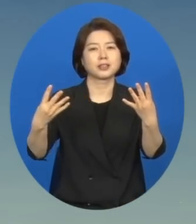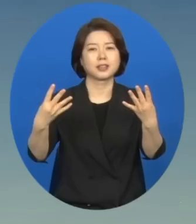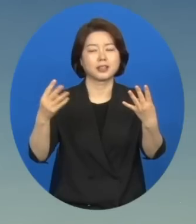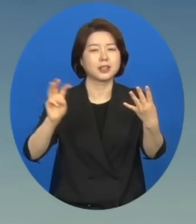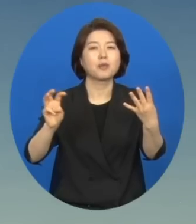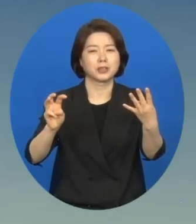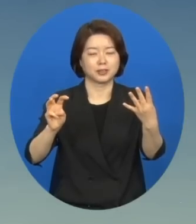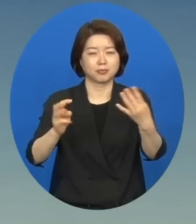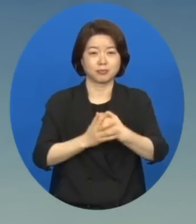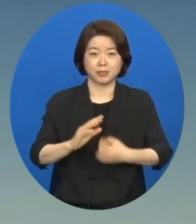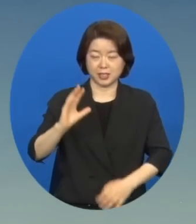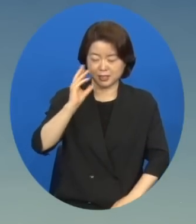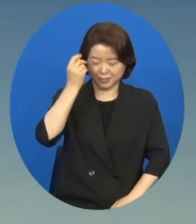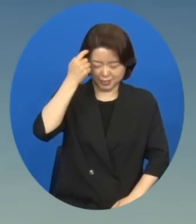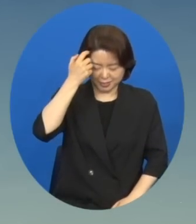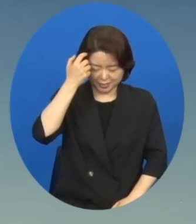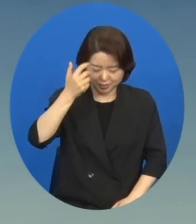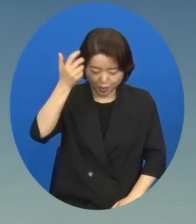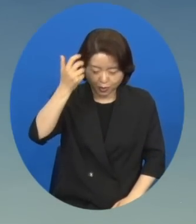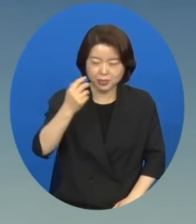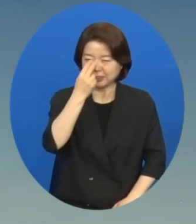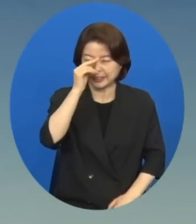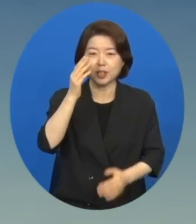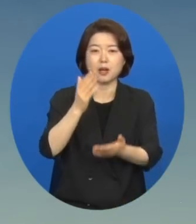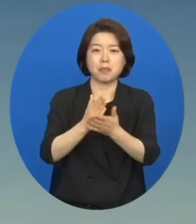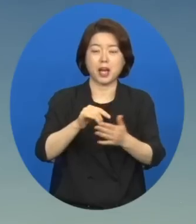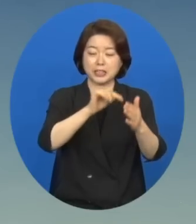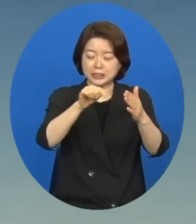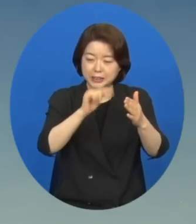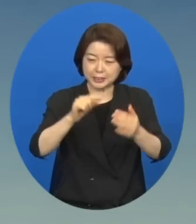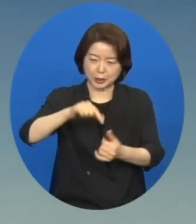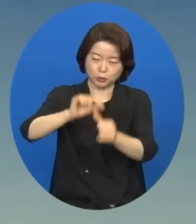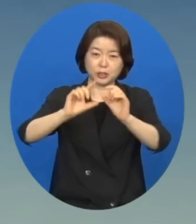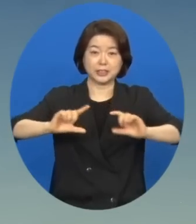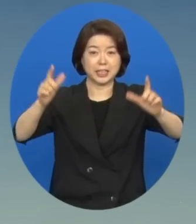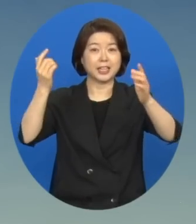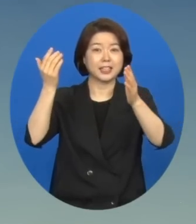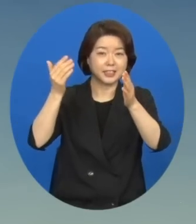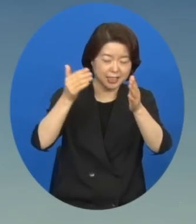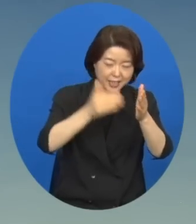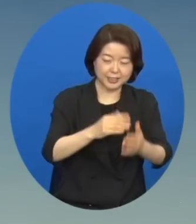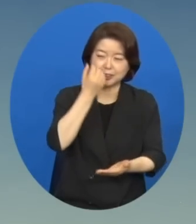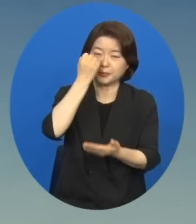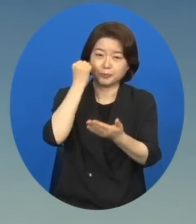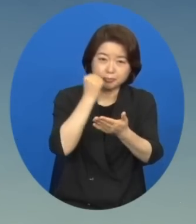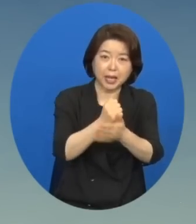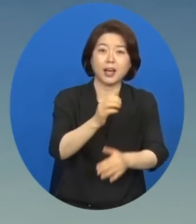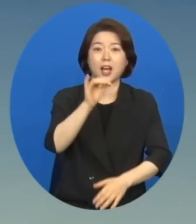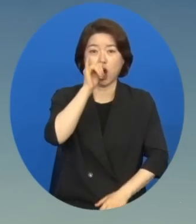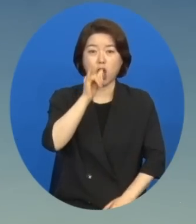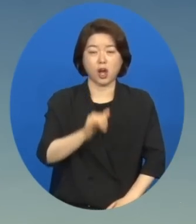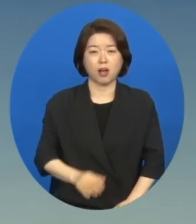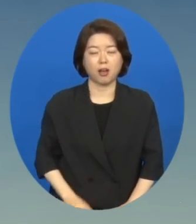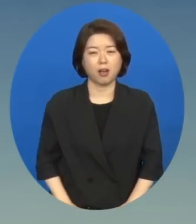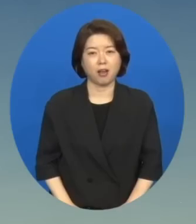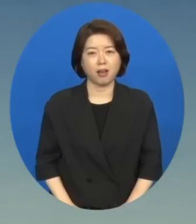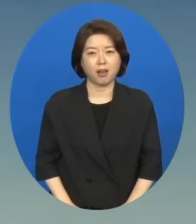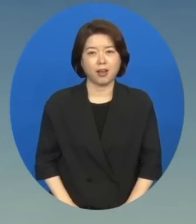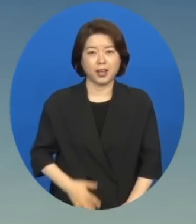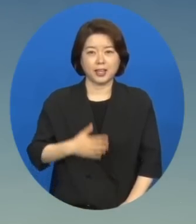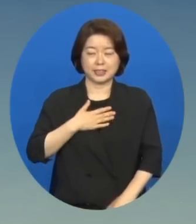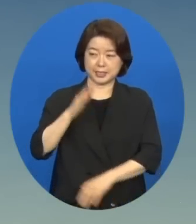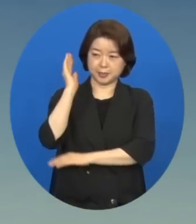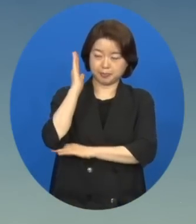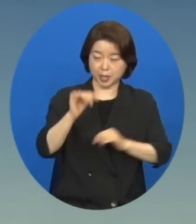성령을 근심하게 하지 말라. 너희가 그 안에서 구원의 날까지 인치심을 받았느니라. 제가